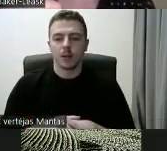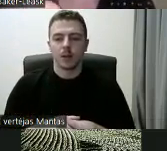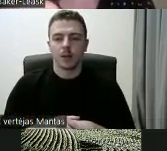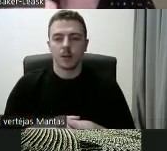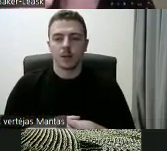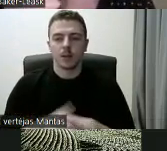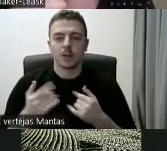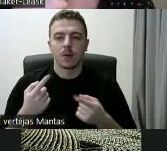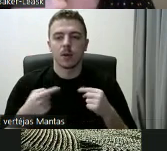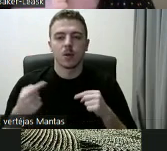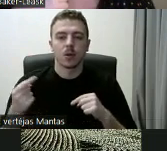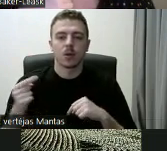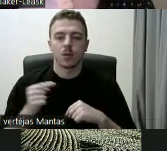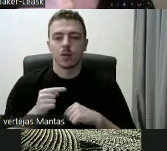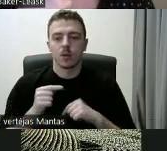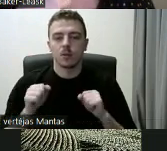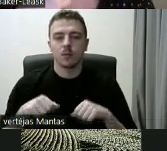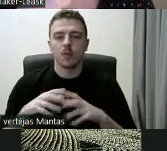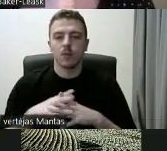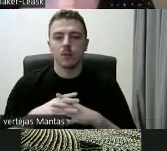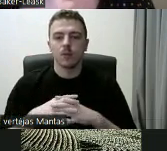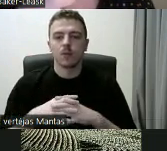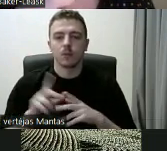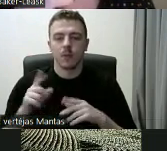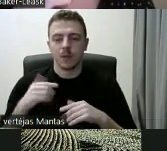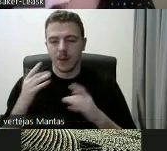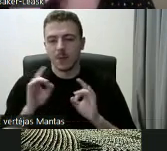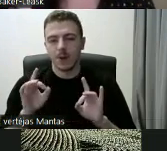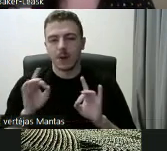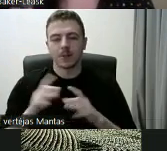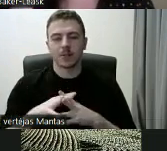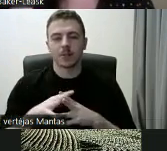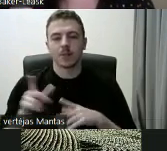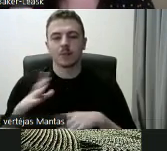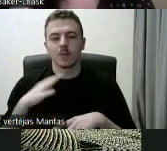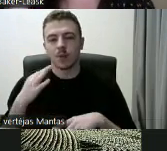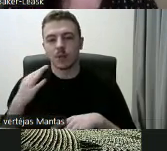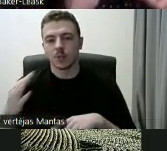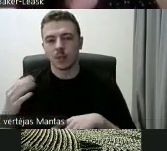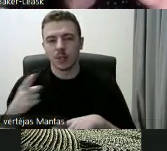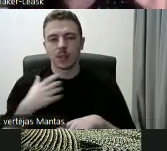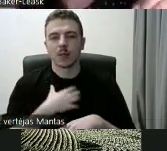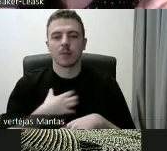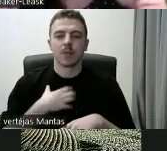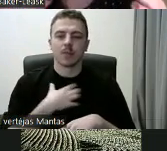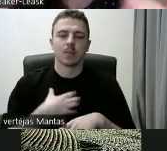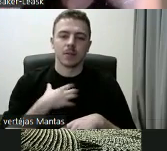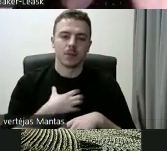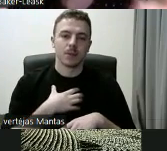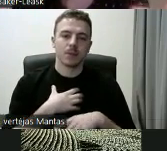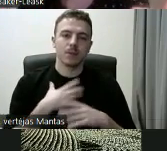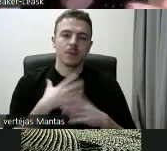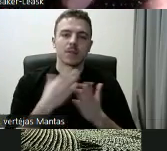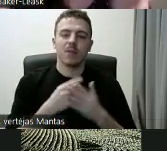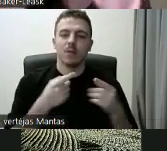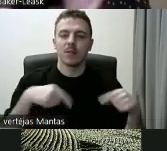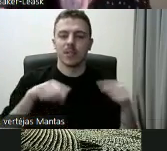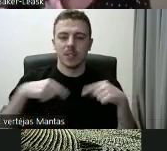grįšiu atgal. Bet vėliau aš dar paaiškinsiu, ką jis sakė. Jis sakė, kad labai labai svarbu savo srityse.